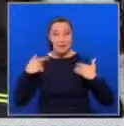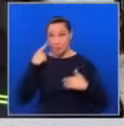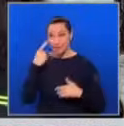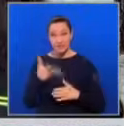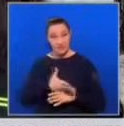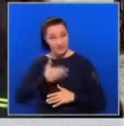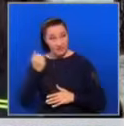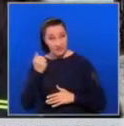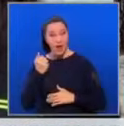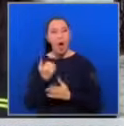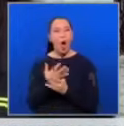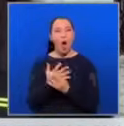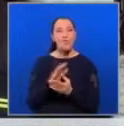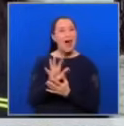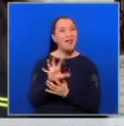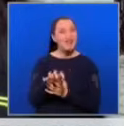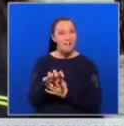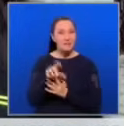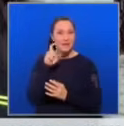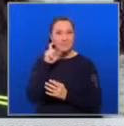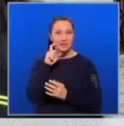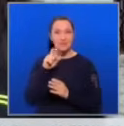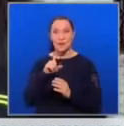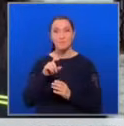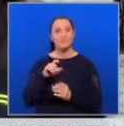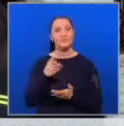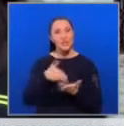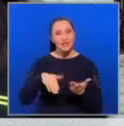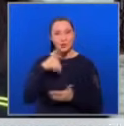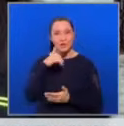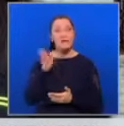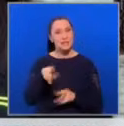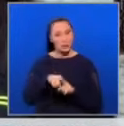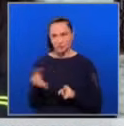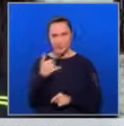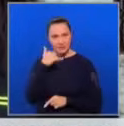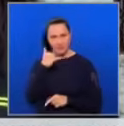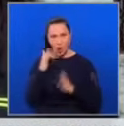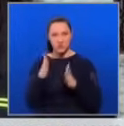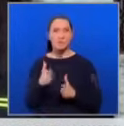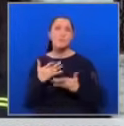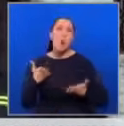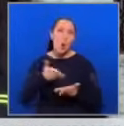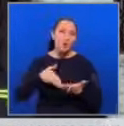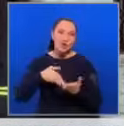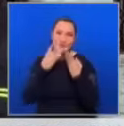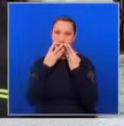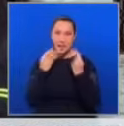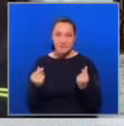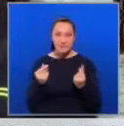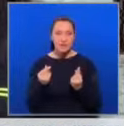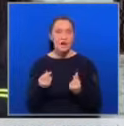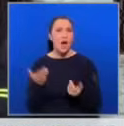телефона след като взехме телефона установихме че доста от частите ги няма като